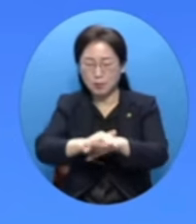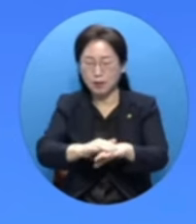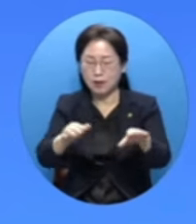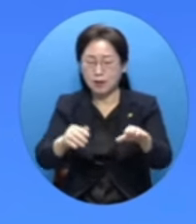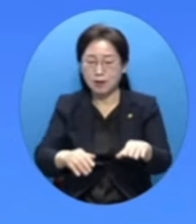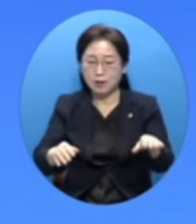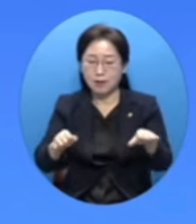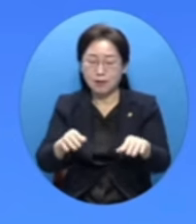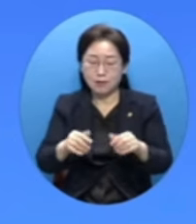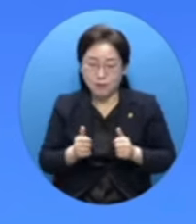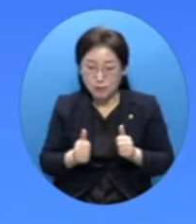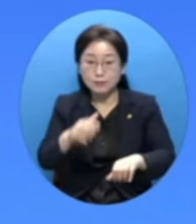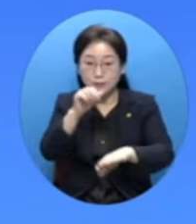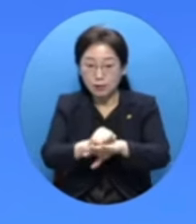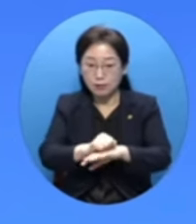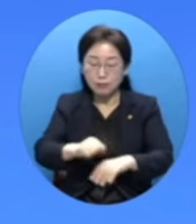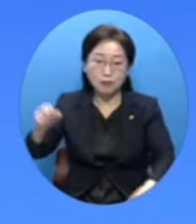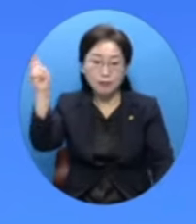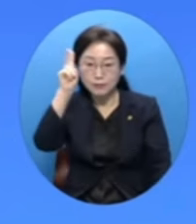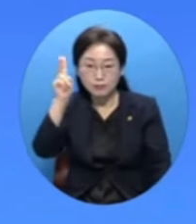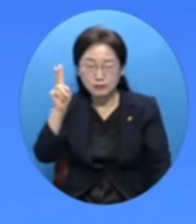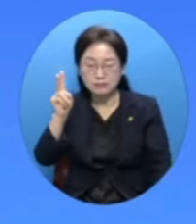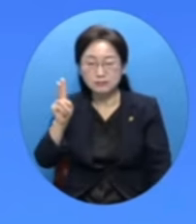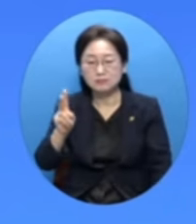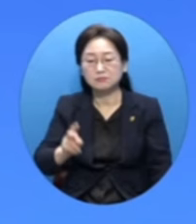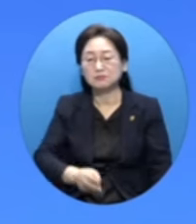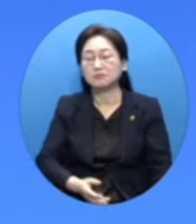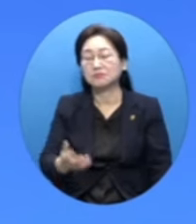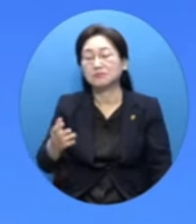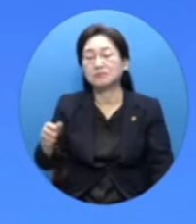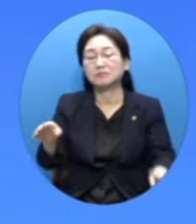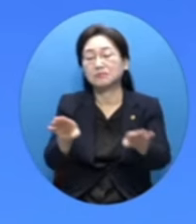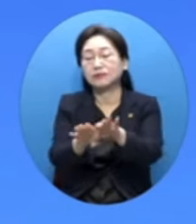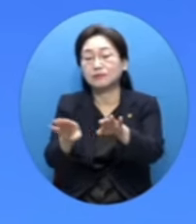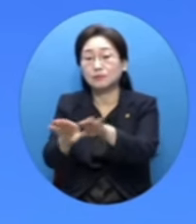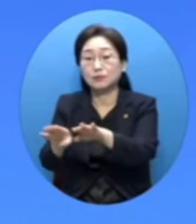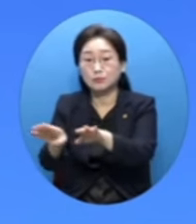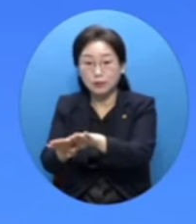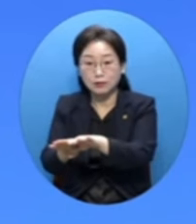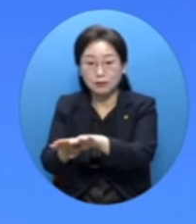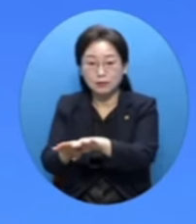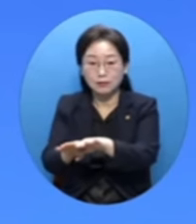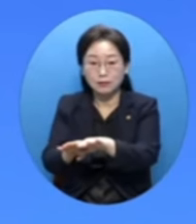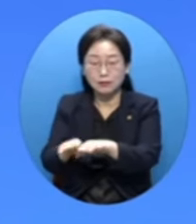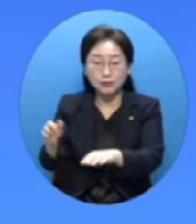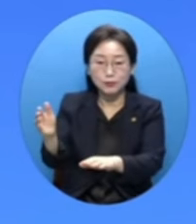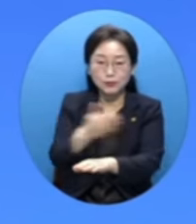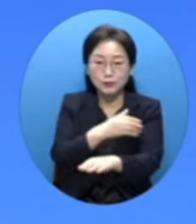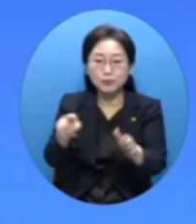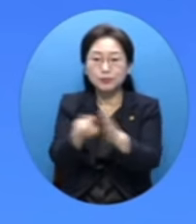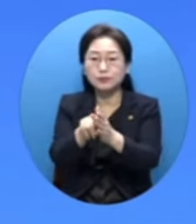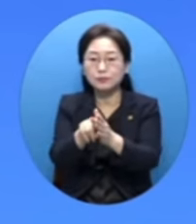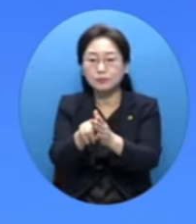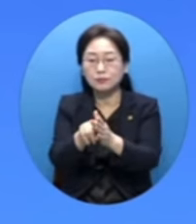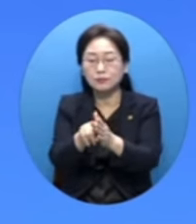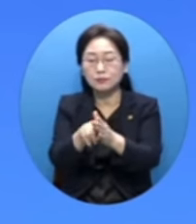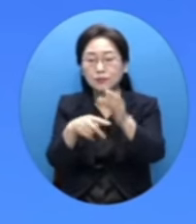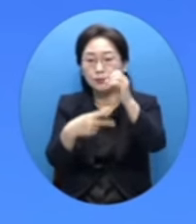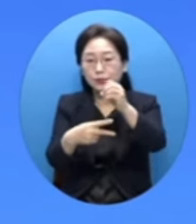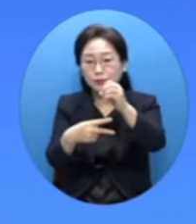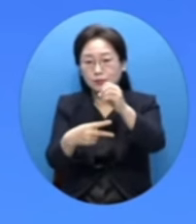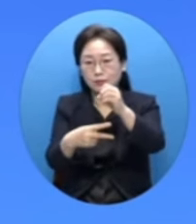날부터 발걸음이 뜸해질 때 그때 불신앙이 뿌리를 내리게 되는 것입니다.